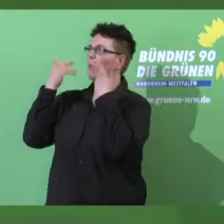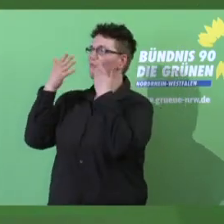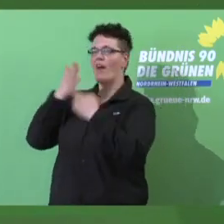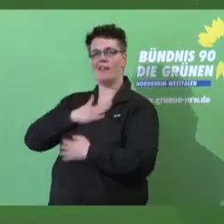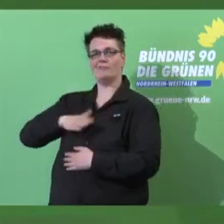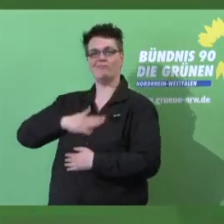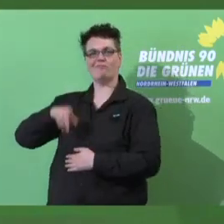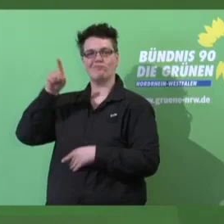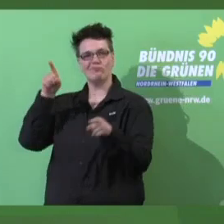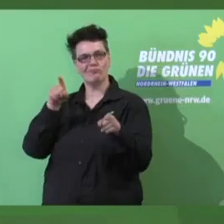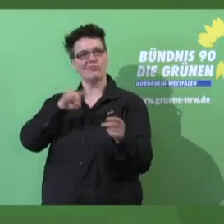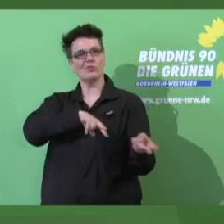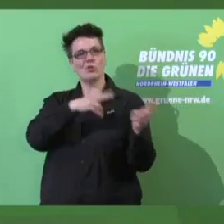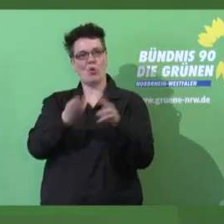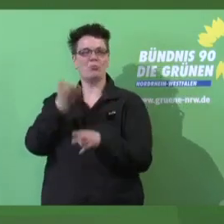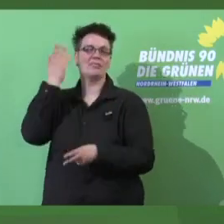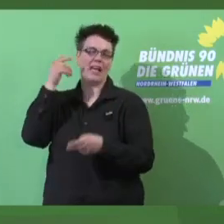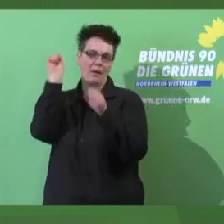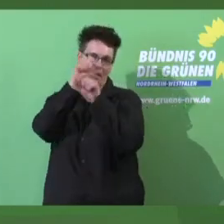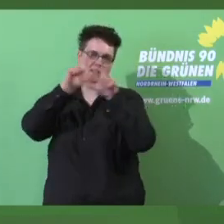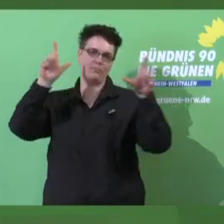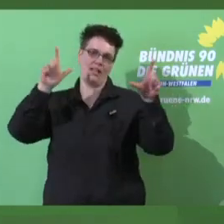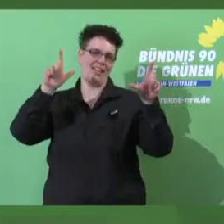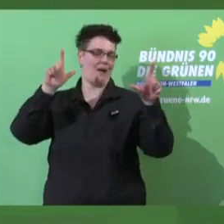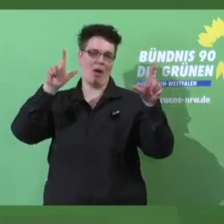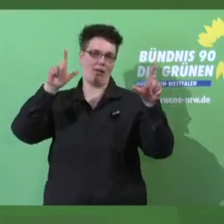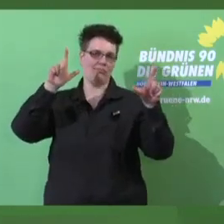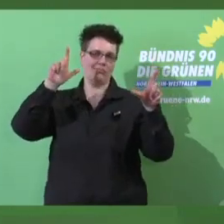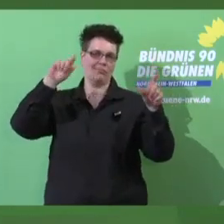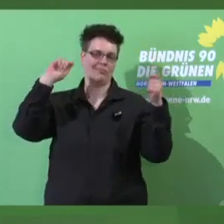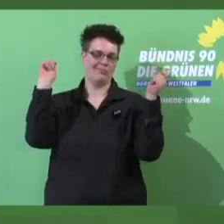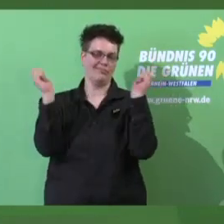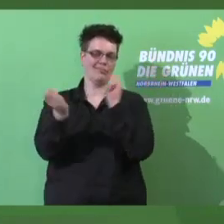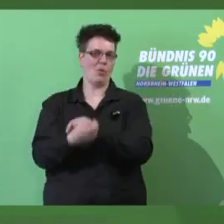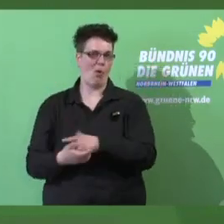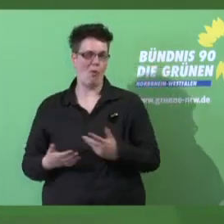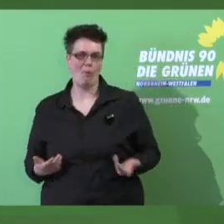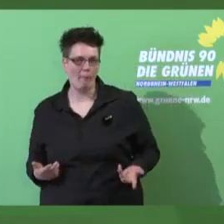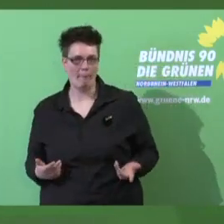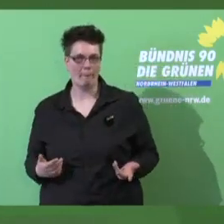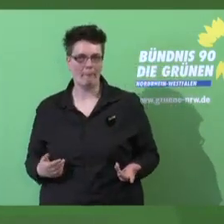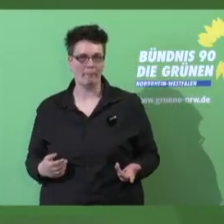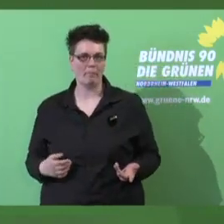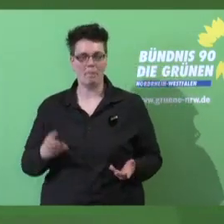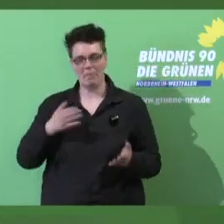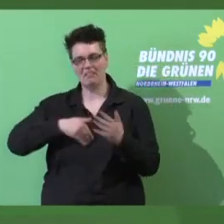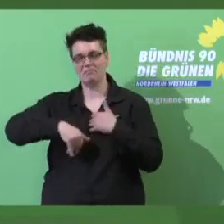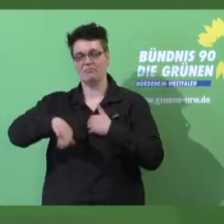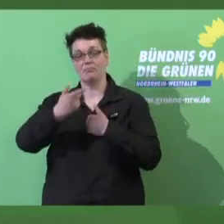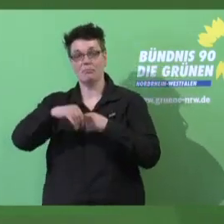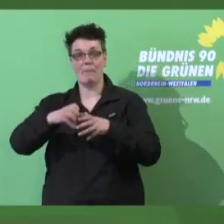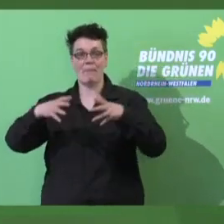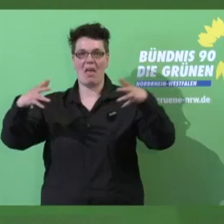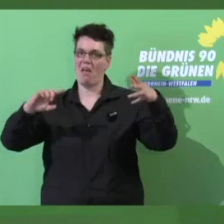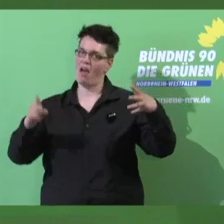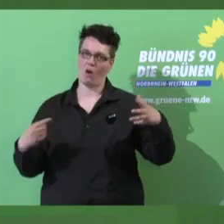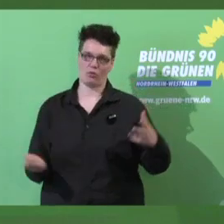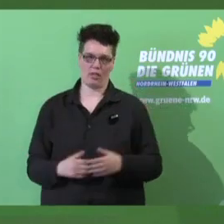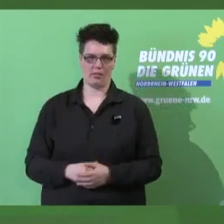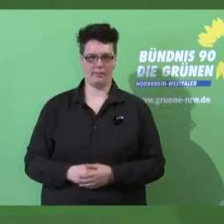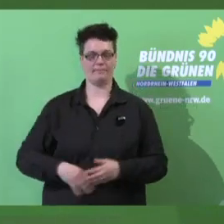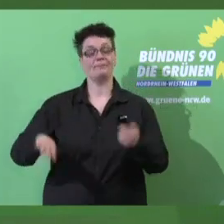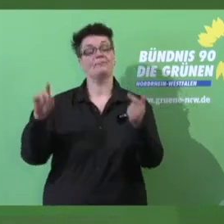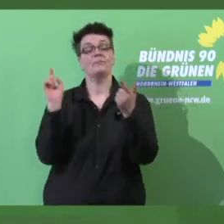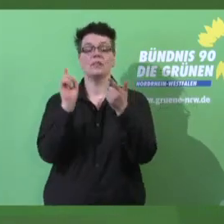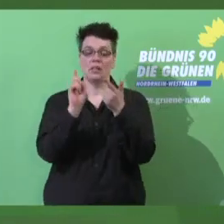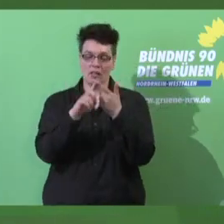man heutzutage nicht mehr zu haben. Es ist eine Ergänzung, aber es wird sozusagen auch nicht mehr bleiben in der Zukunft. Ich will zu einem zweiten Punkt